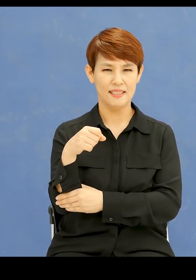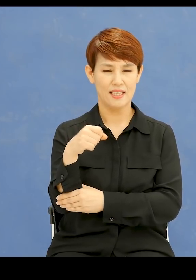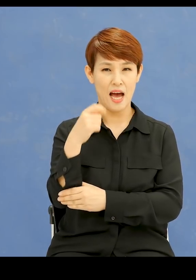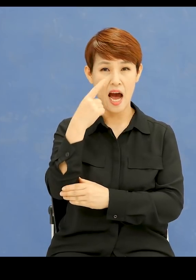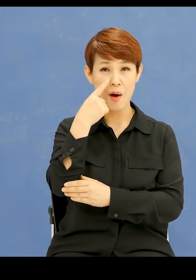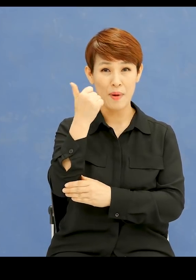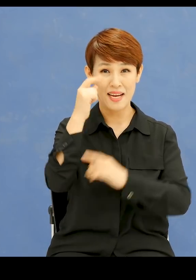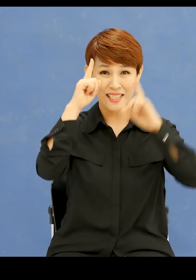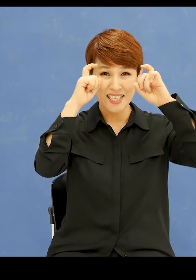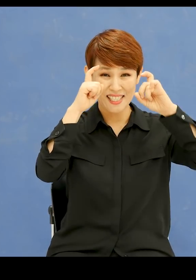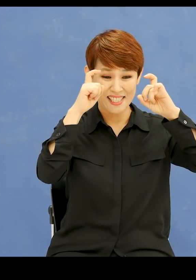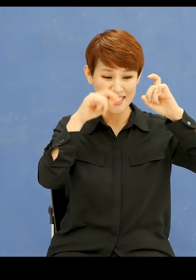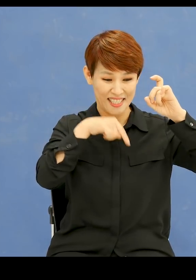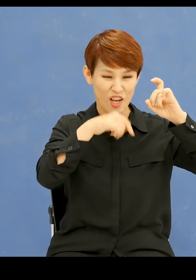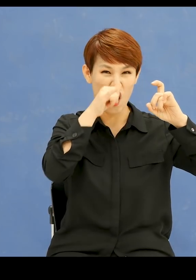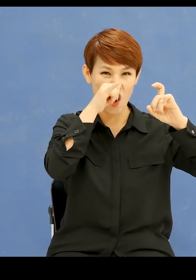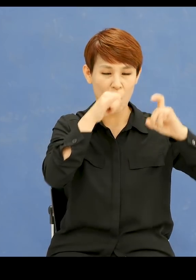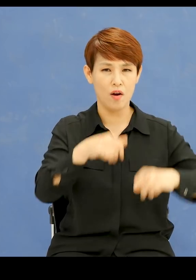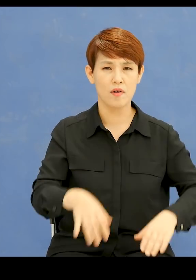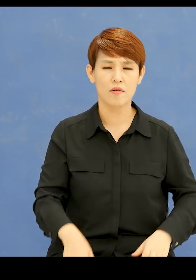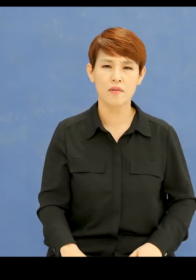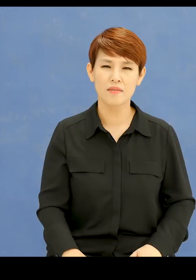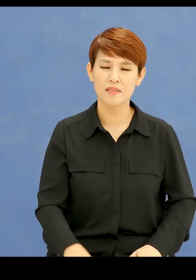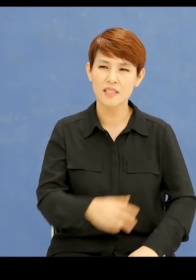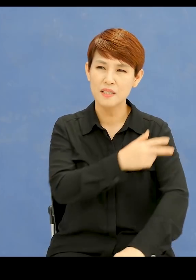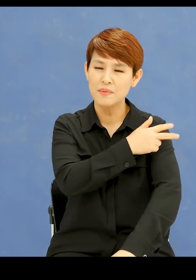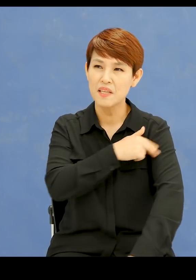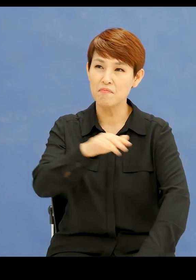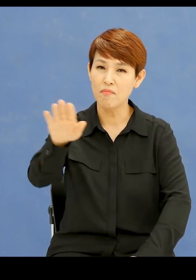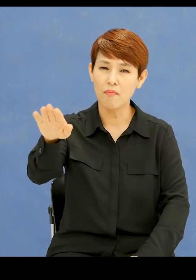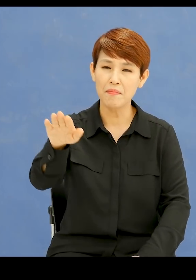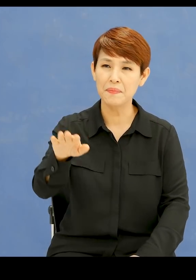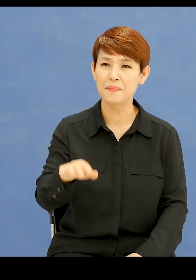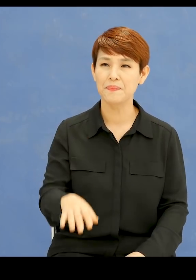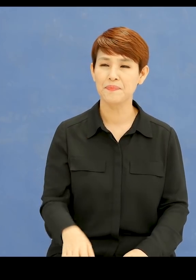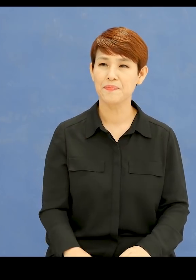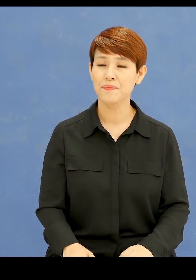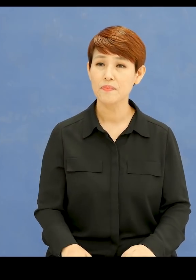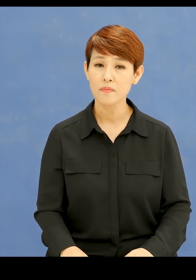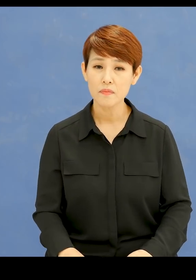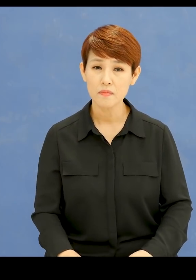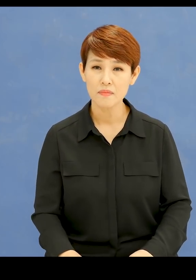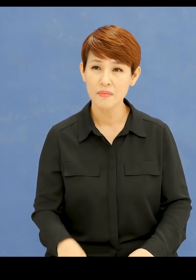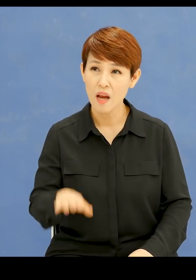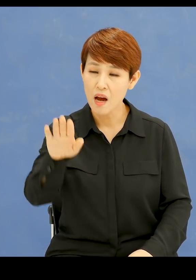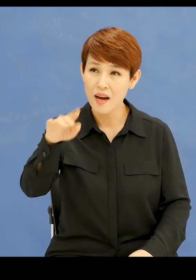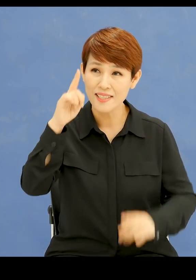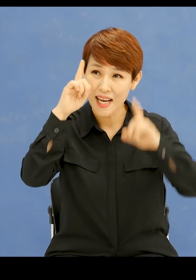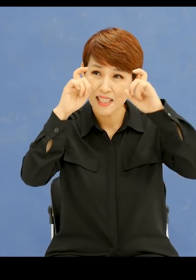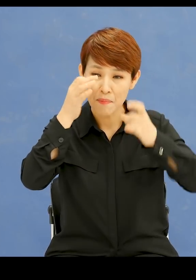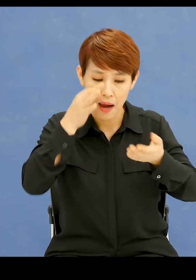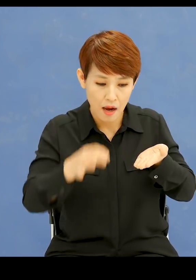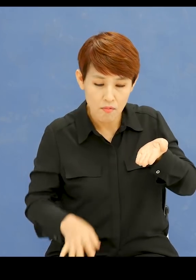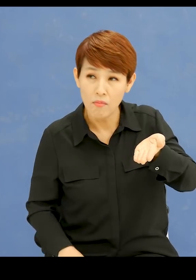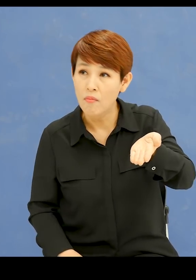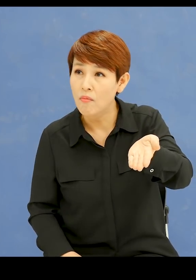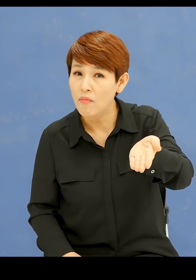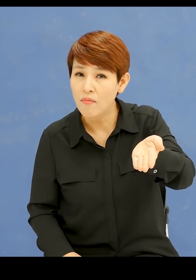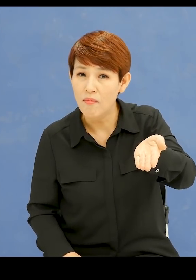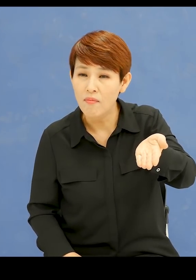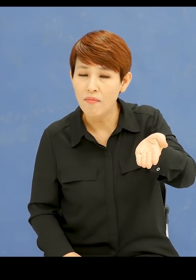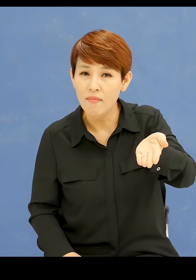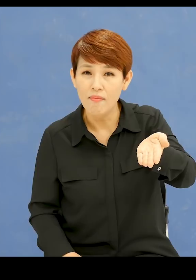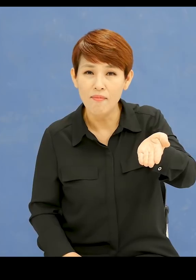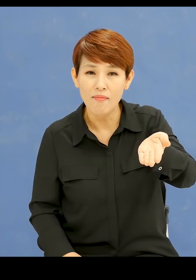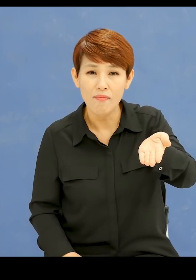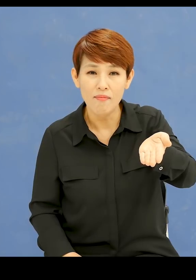아버지 사진이 한 장 있어서 이제 집사님한테 간증 끝나고 제가 찾아가서 집사님 혹시 이 사진 좀 한번